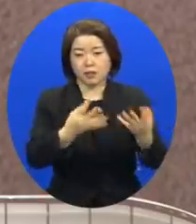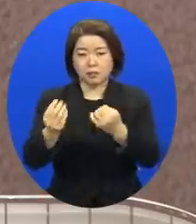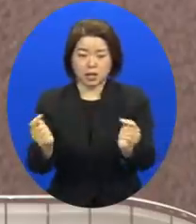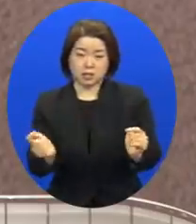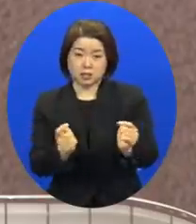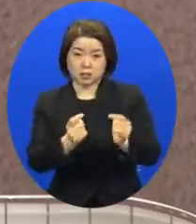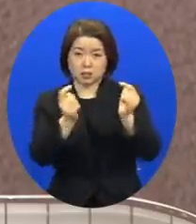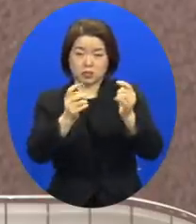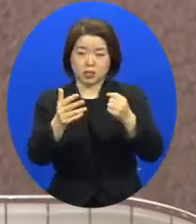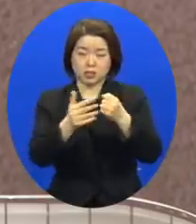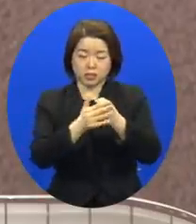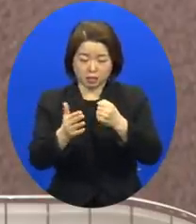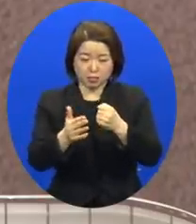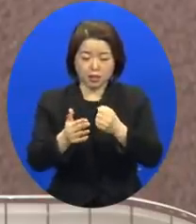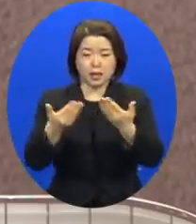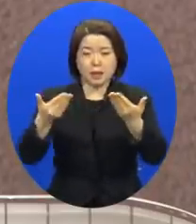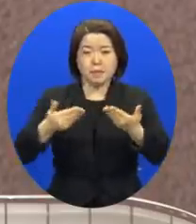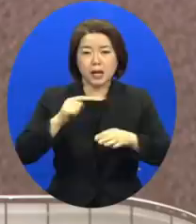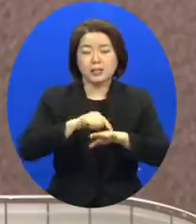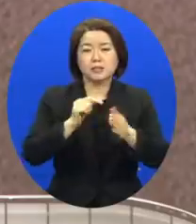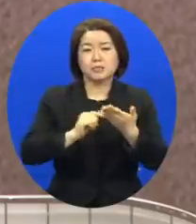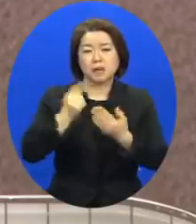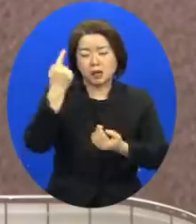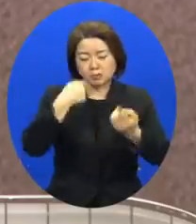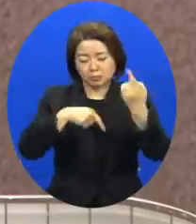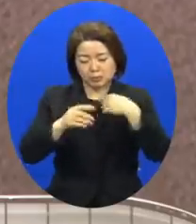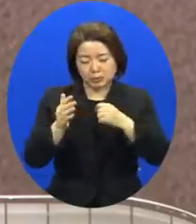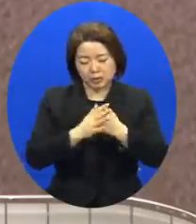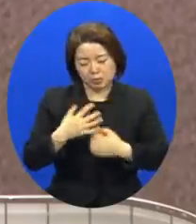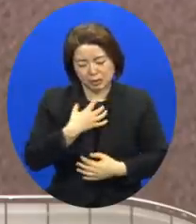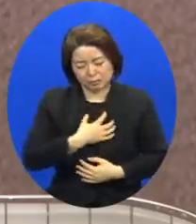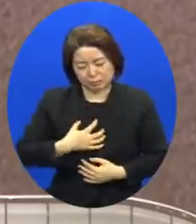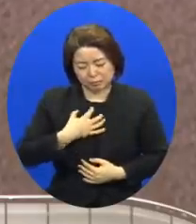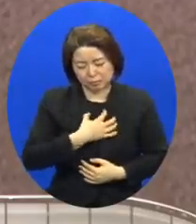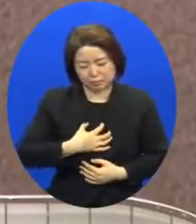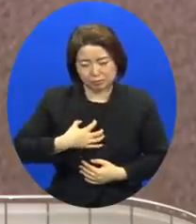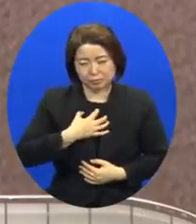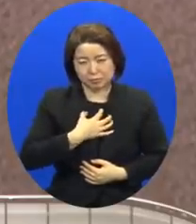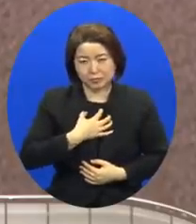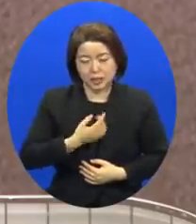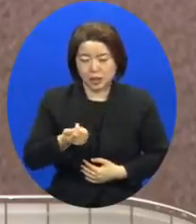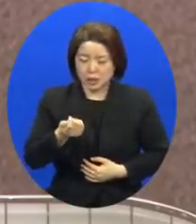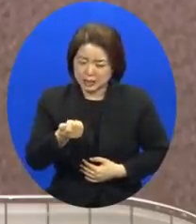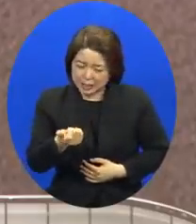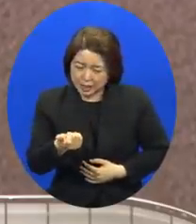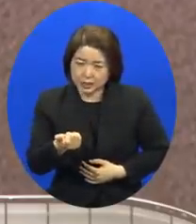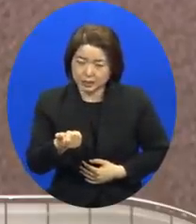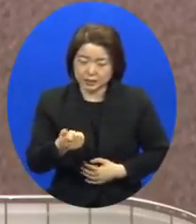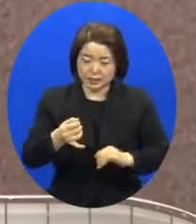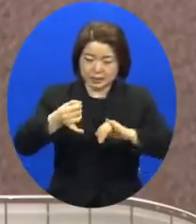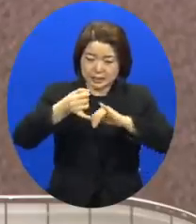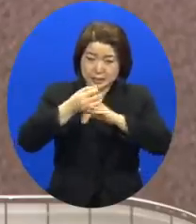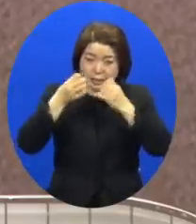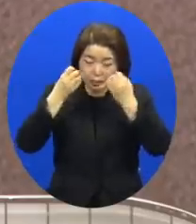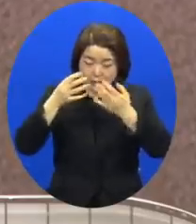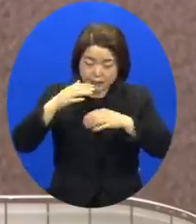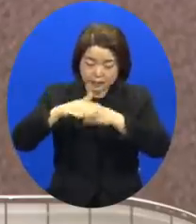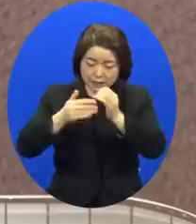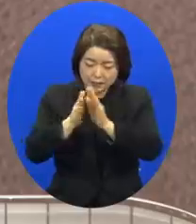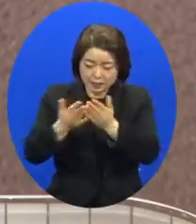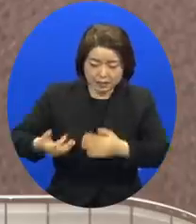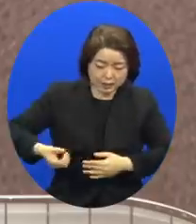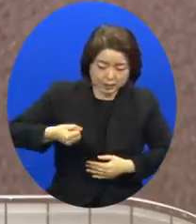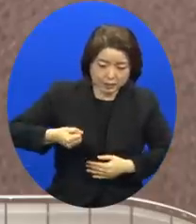받은 마음의 상처로 너무 괴로워 와 조그만 신약 성경 책을 손에 들고서 앞만 보고